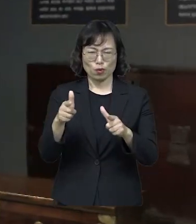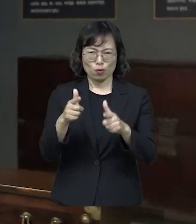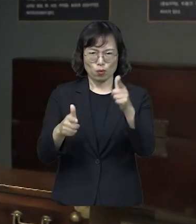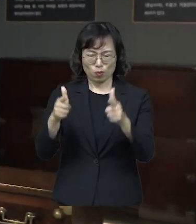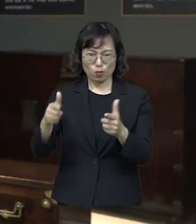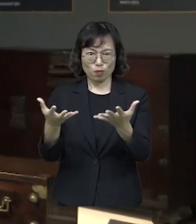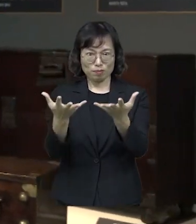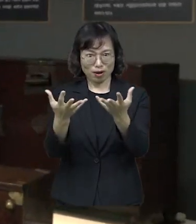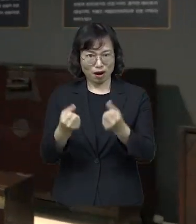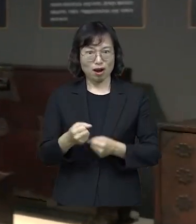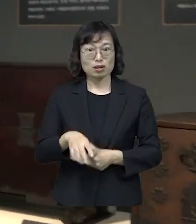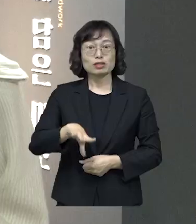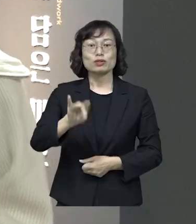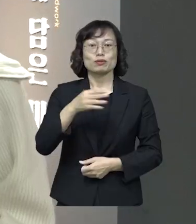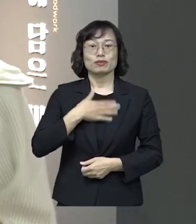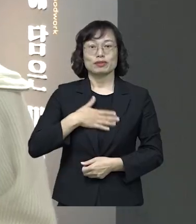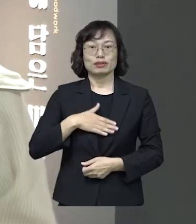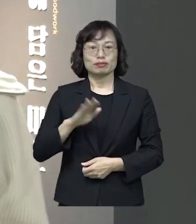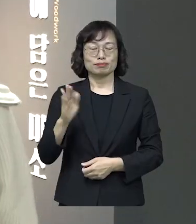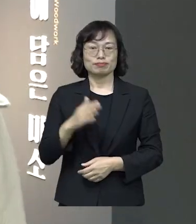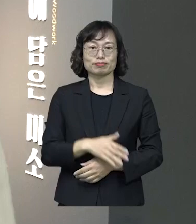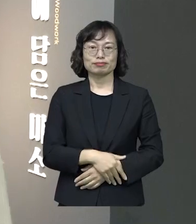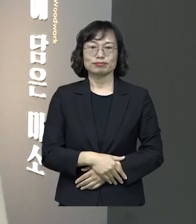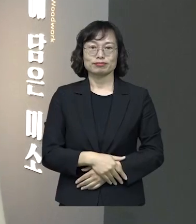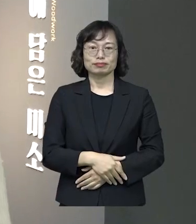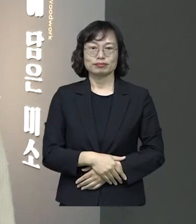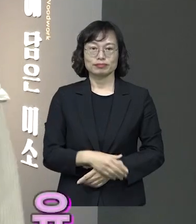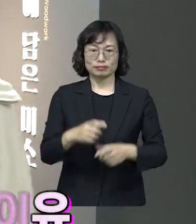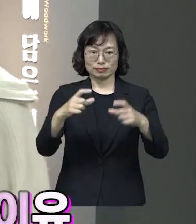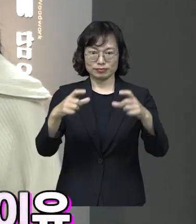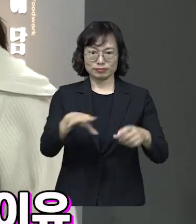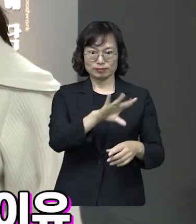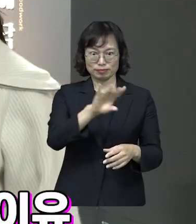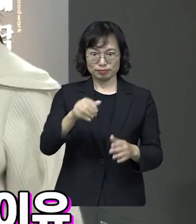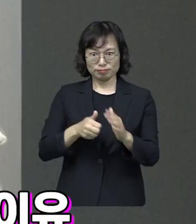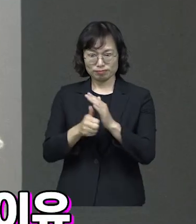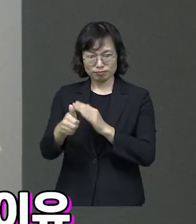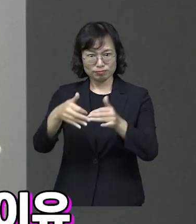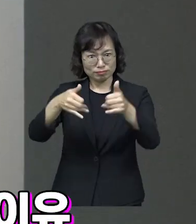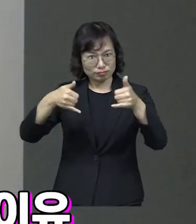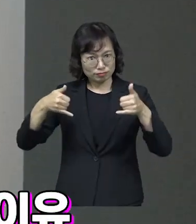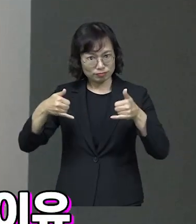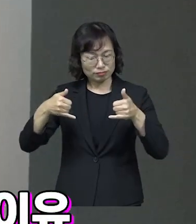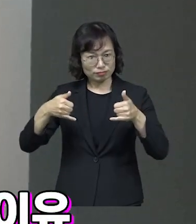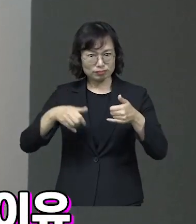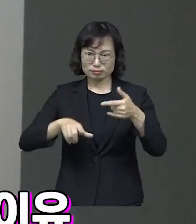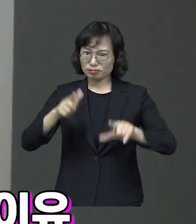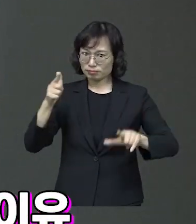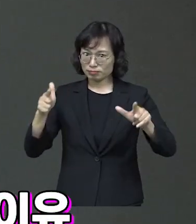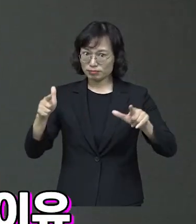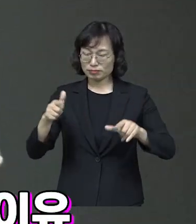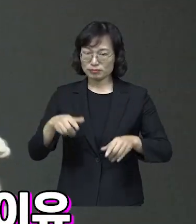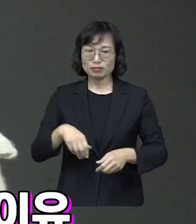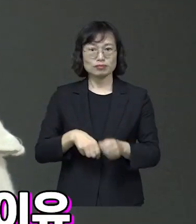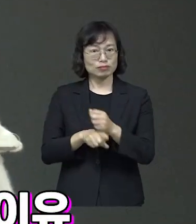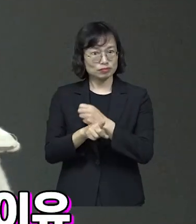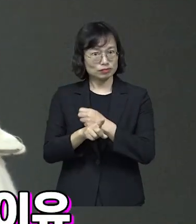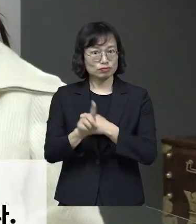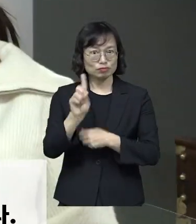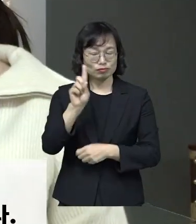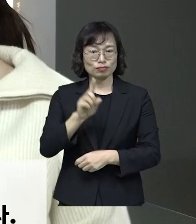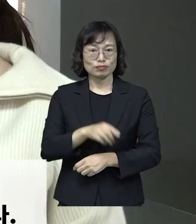건 저도 처음 알게 됐는데요. 각 지역마다 지역을 대표하는 반다지가 다르잖아요. 혹시 특별한 이유가